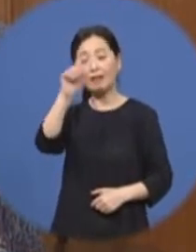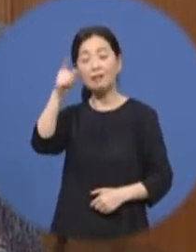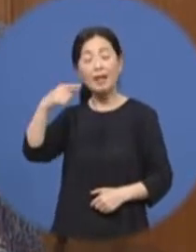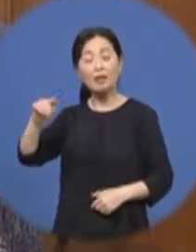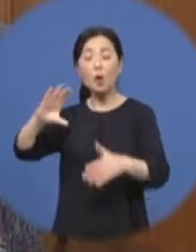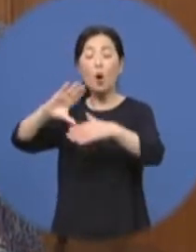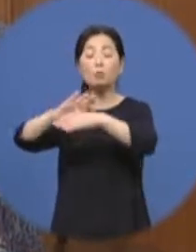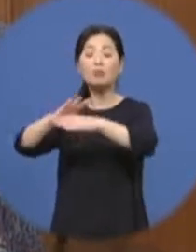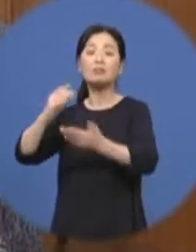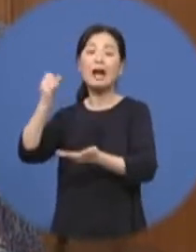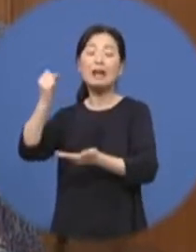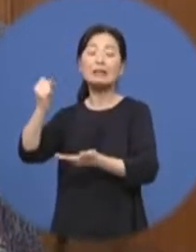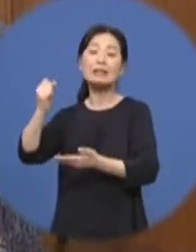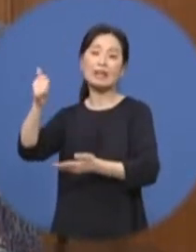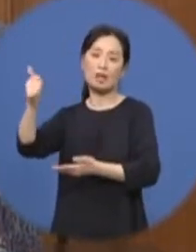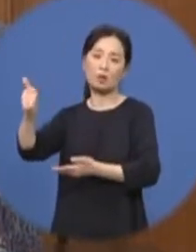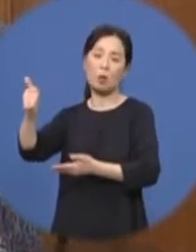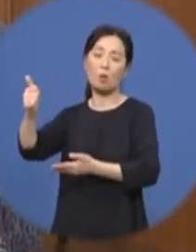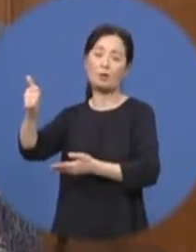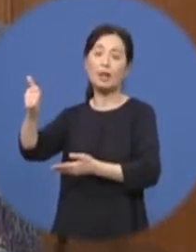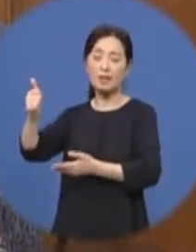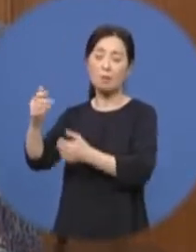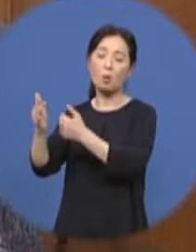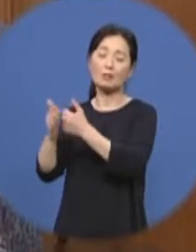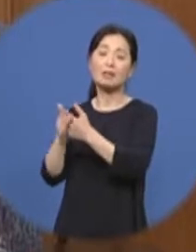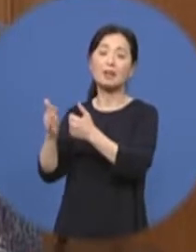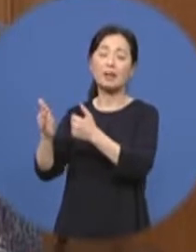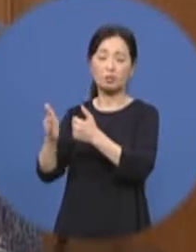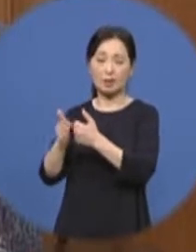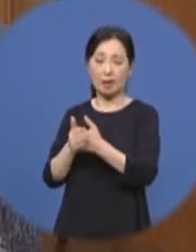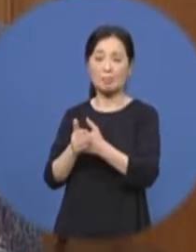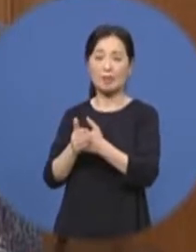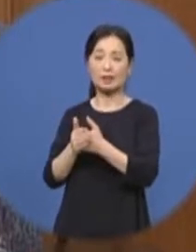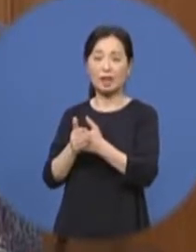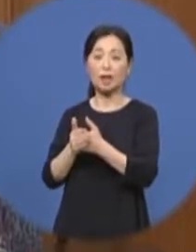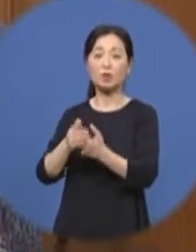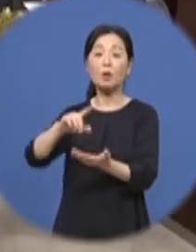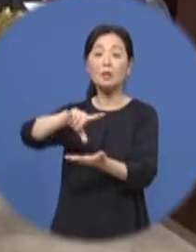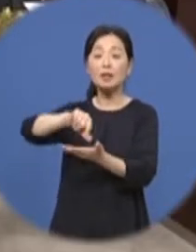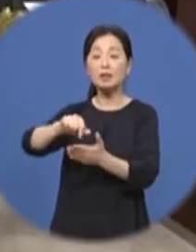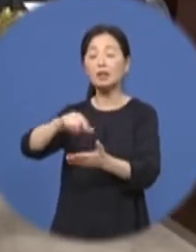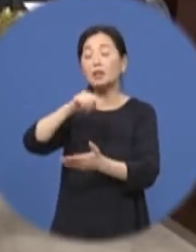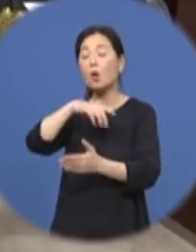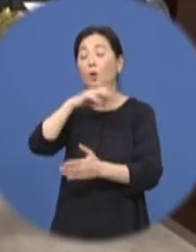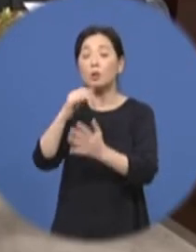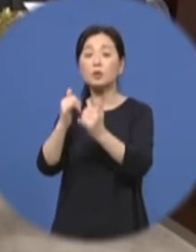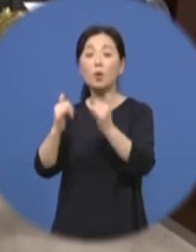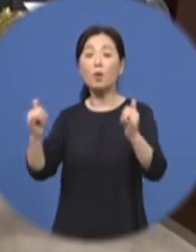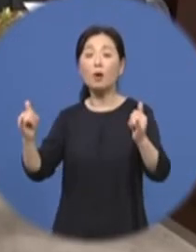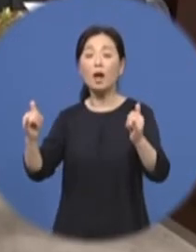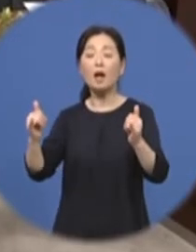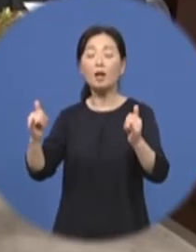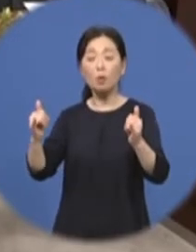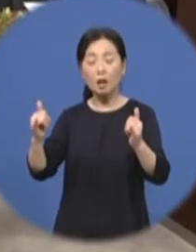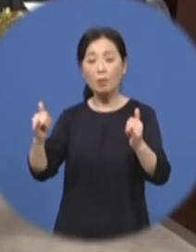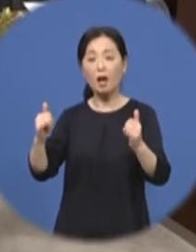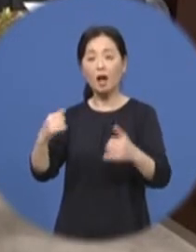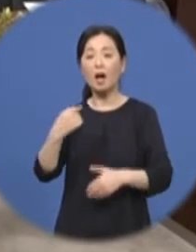化遺産課の先生もちょっと助けてくださったり、で地域の長老がこれは口伝やねん